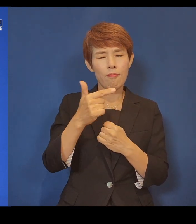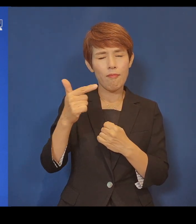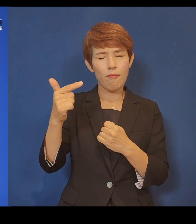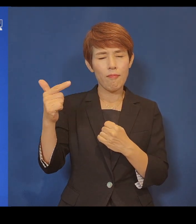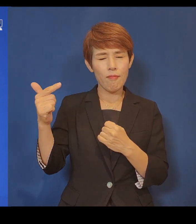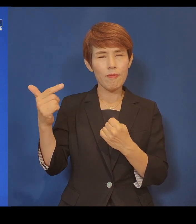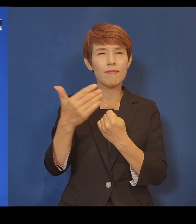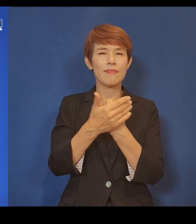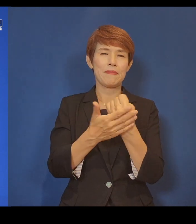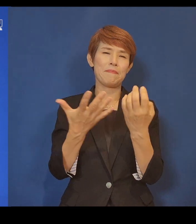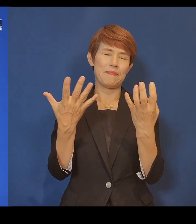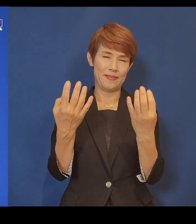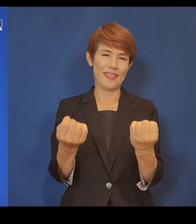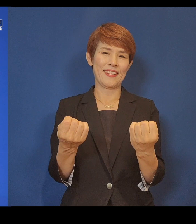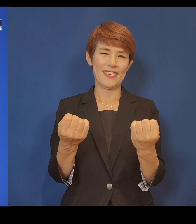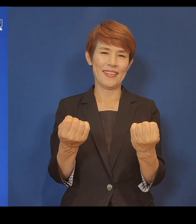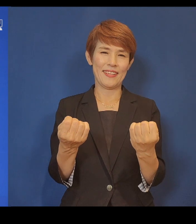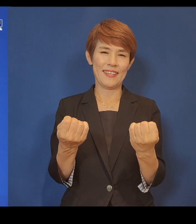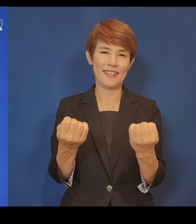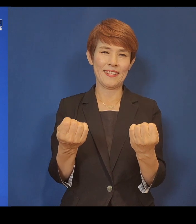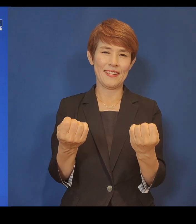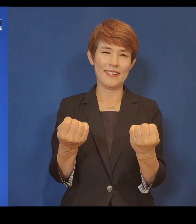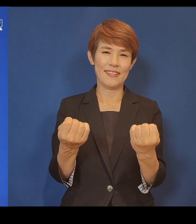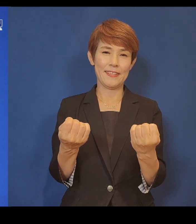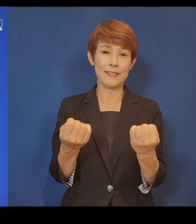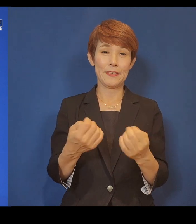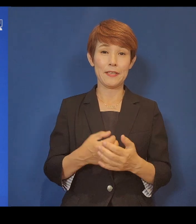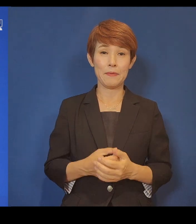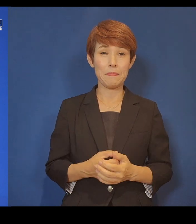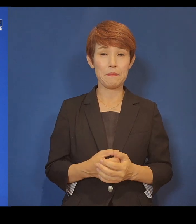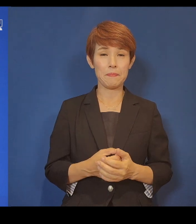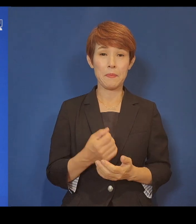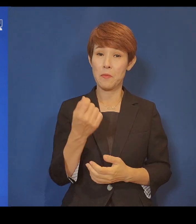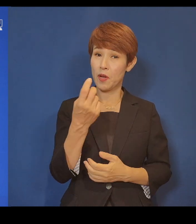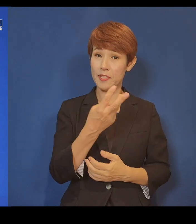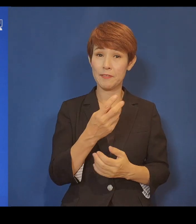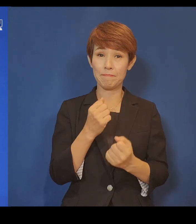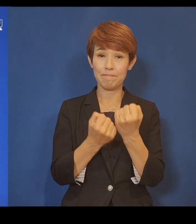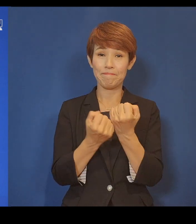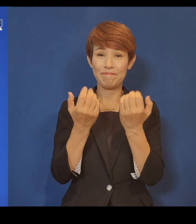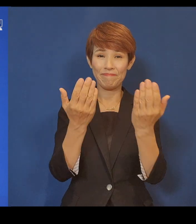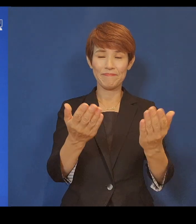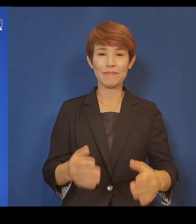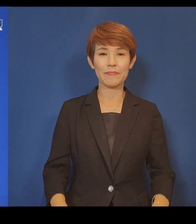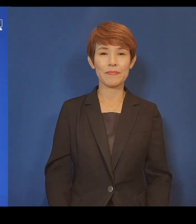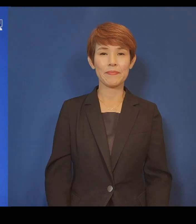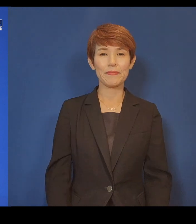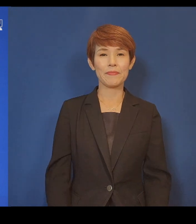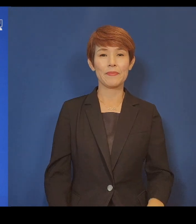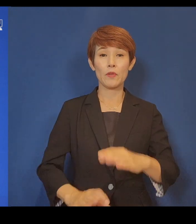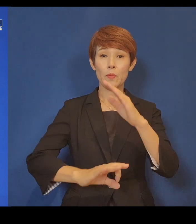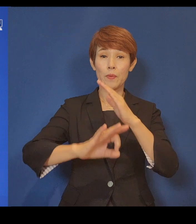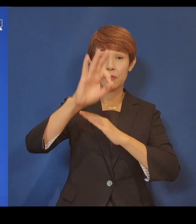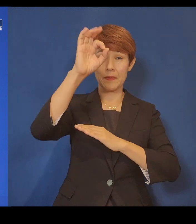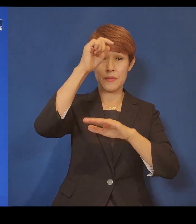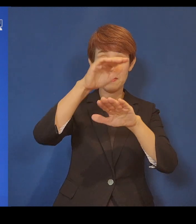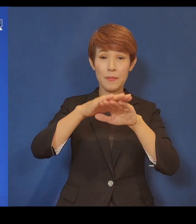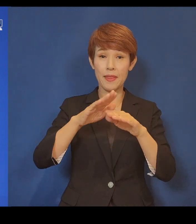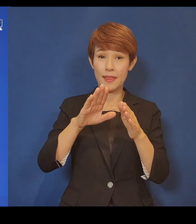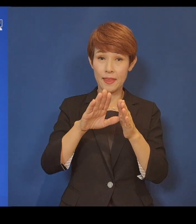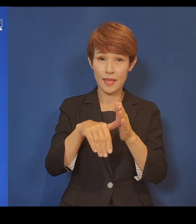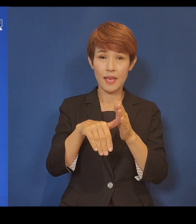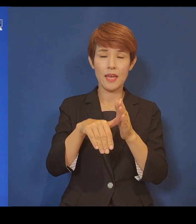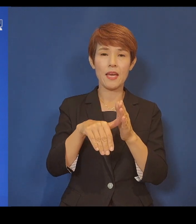너무 많아요. 근데 다 읊기는 어렵고 몇 가지만 말씀을 드려보면 낮 예배에 지난 6개월